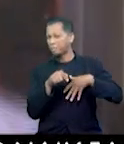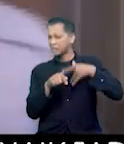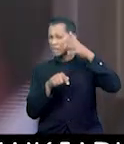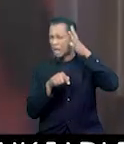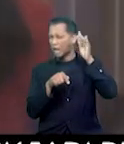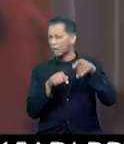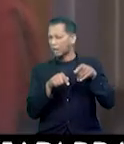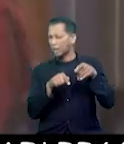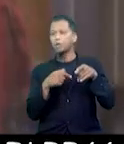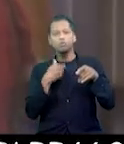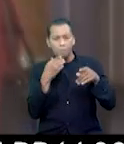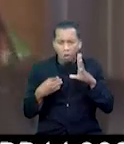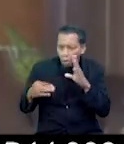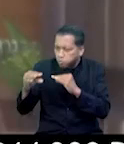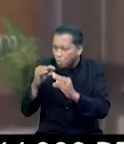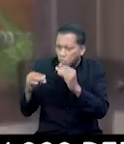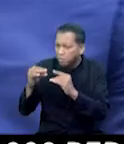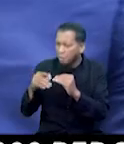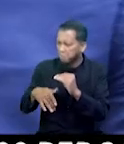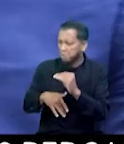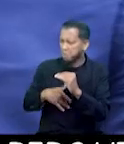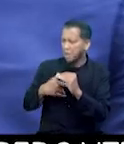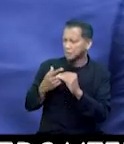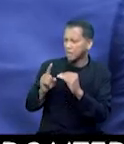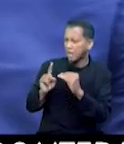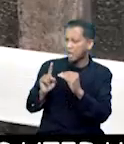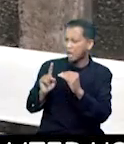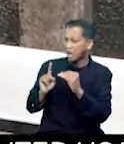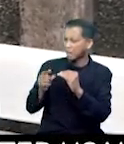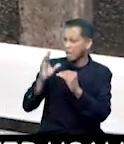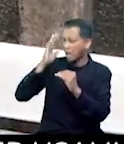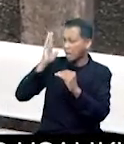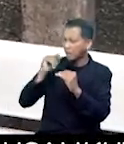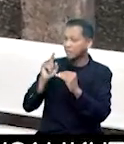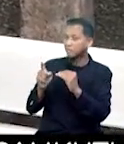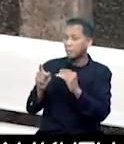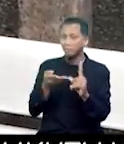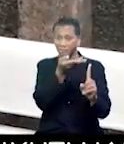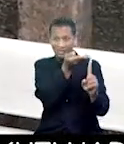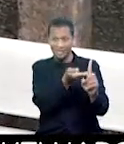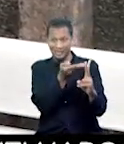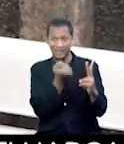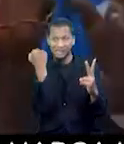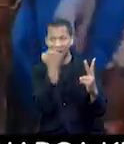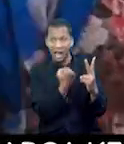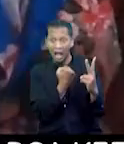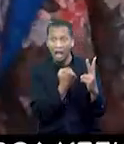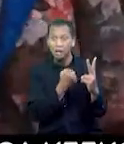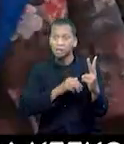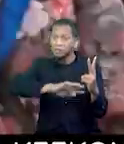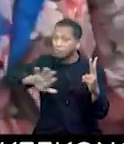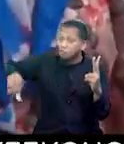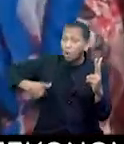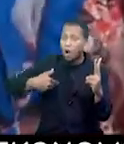kami menemukan ada kejanggalan, Mas, di dalam ini. Gara-gara mereka, semua orang jadi susah, gara-gara mereka, semua orang jadi miskin. Bahkan